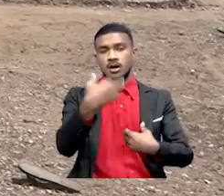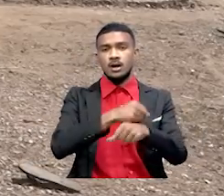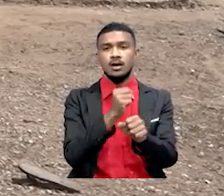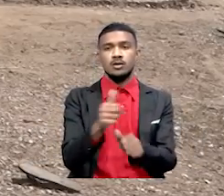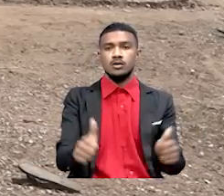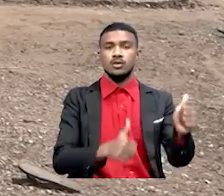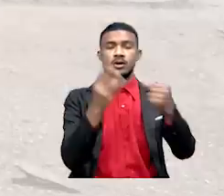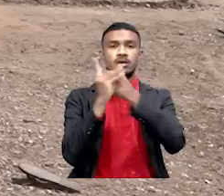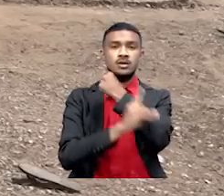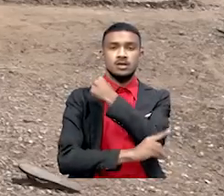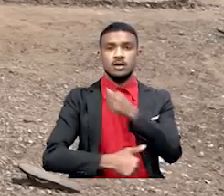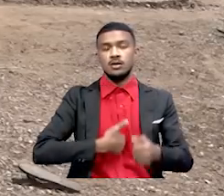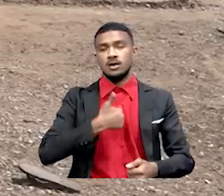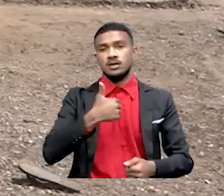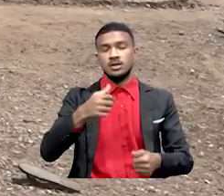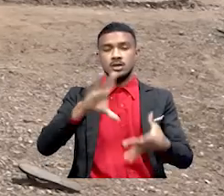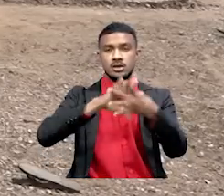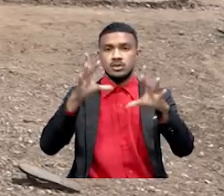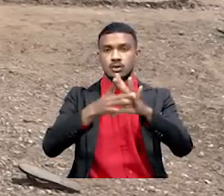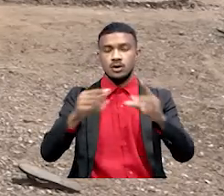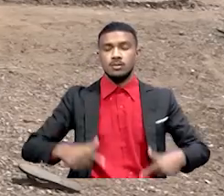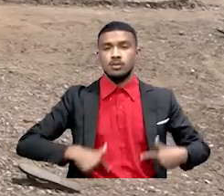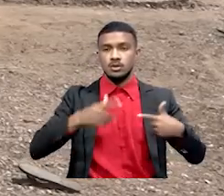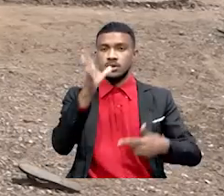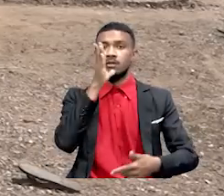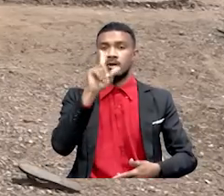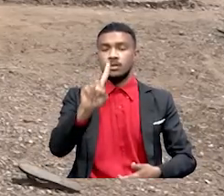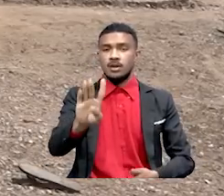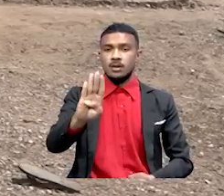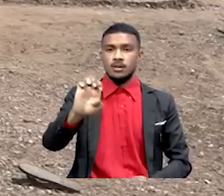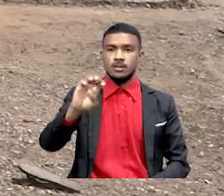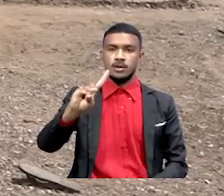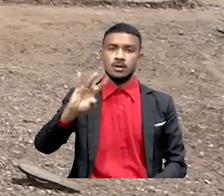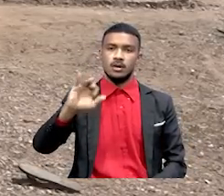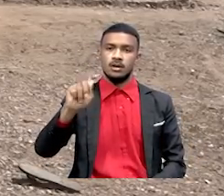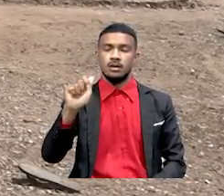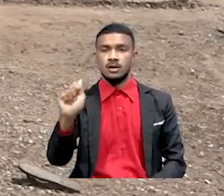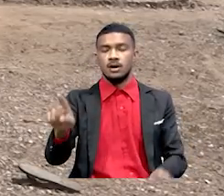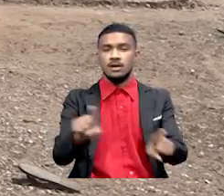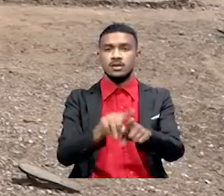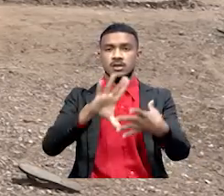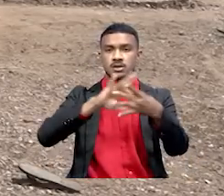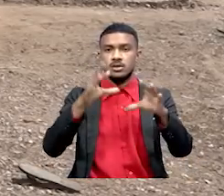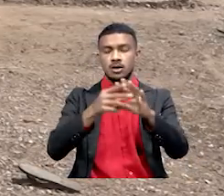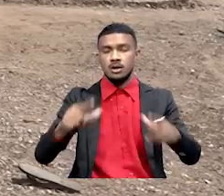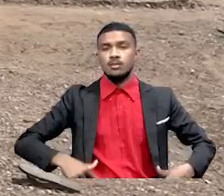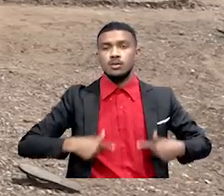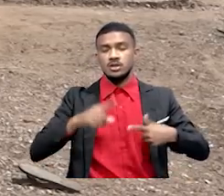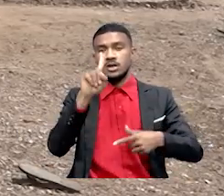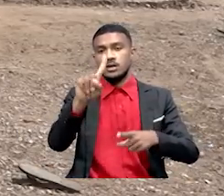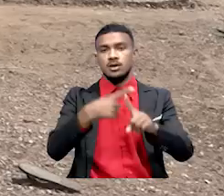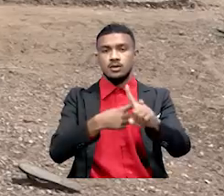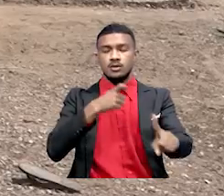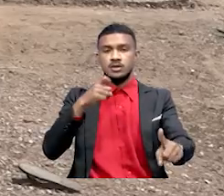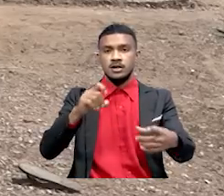rasik. Historia Moris inam fetom faluk bendita de Jesus niang, nudar historia Moris ida deit, husi